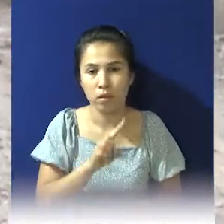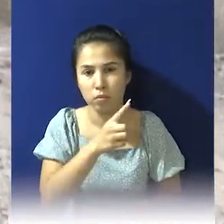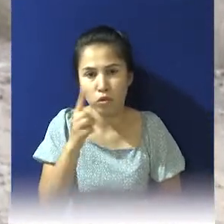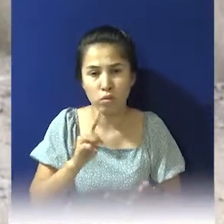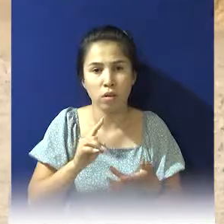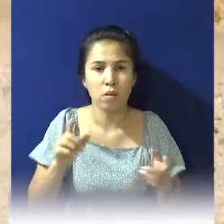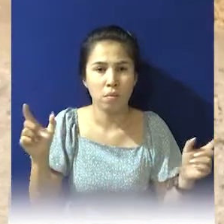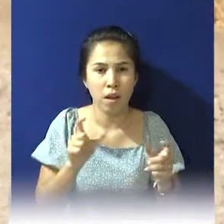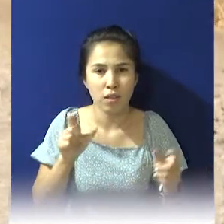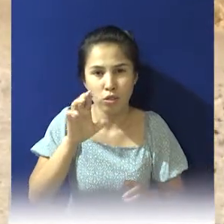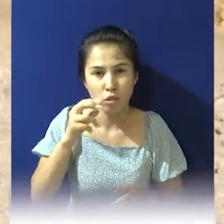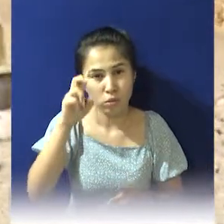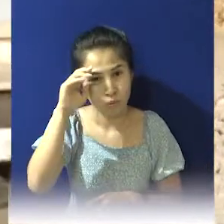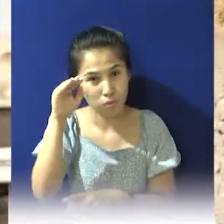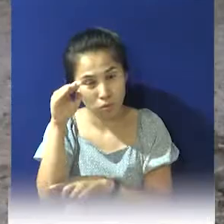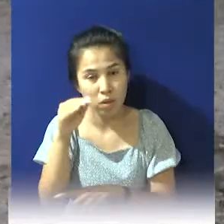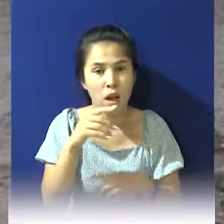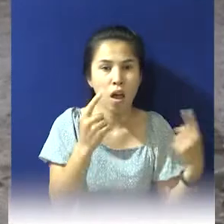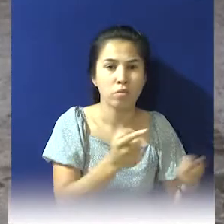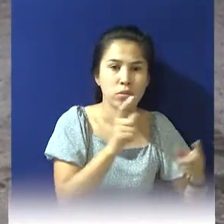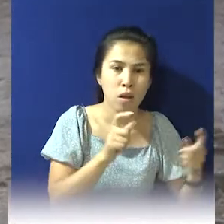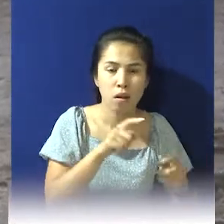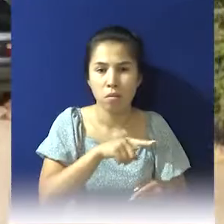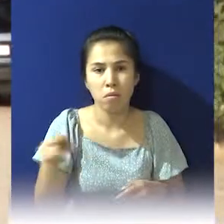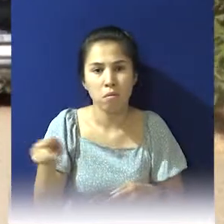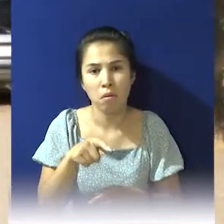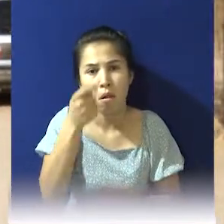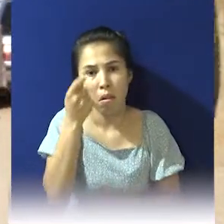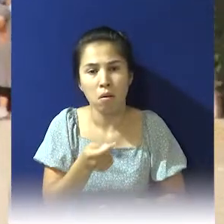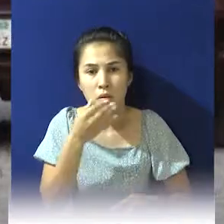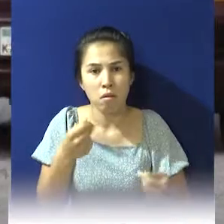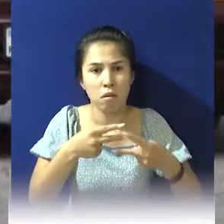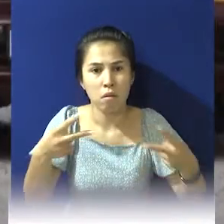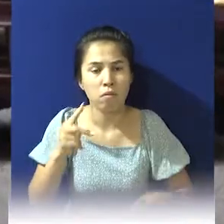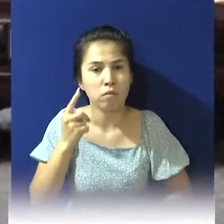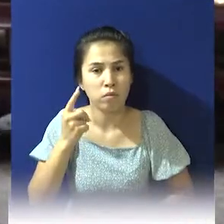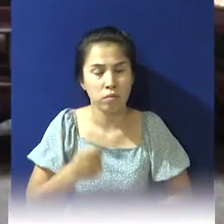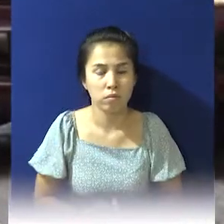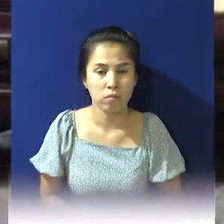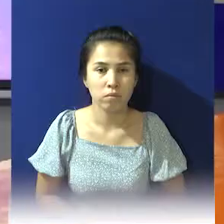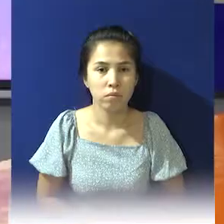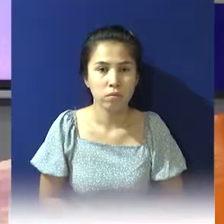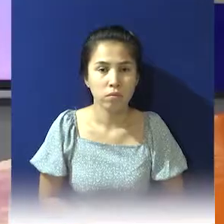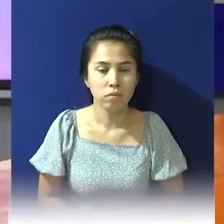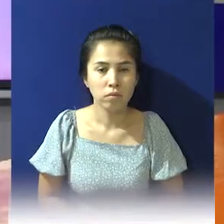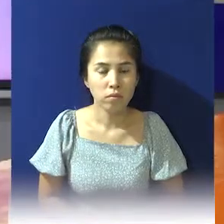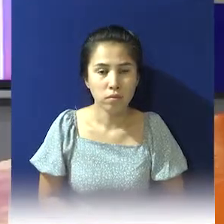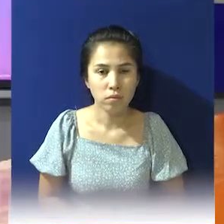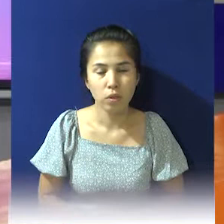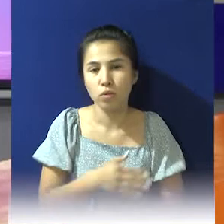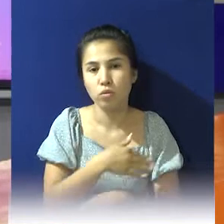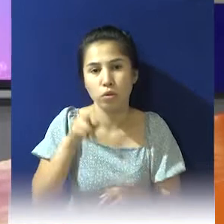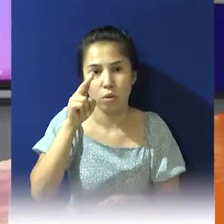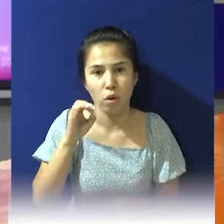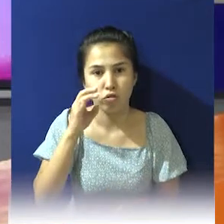Жители улицы Кущини устали от плохих дорог и неустроенной инфраструктуры. Слышат ли их местные власти? В Таразе состоялась